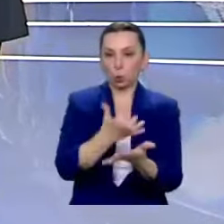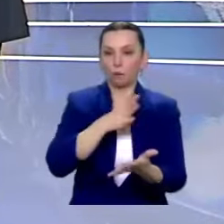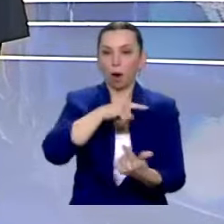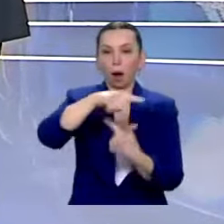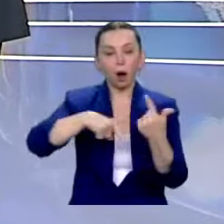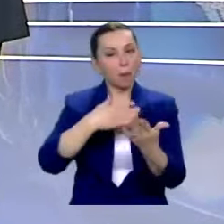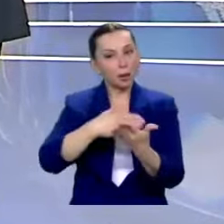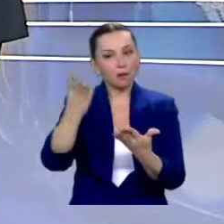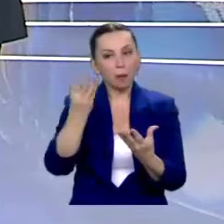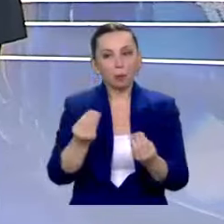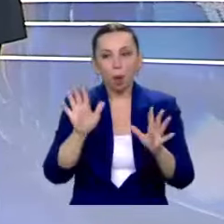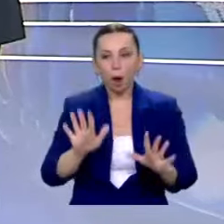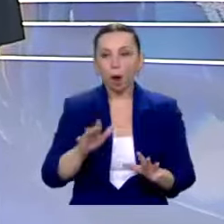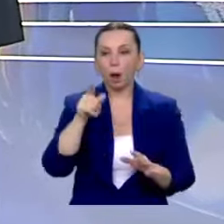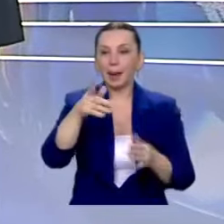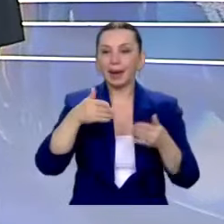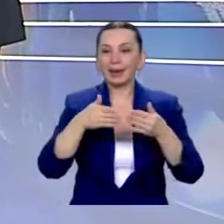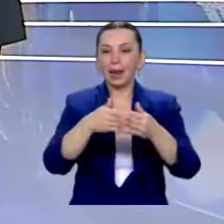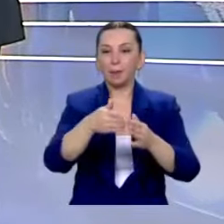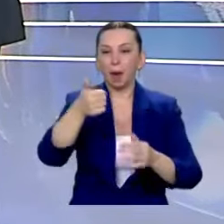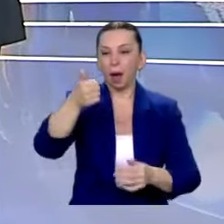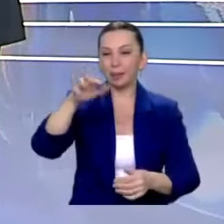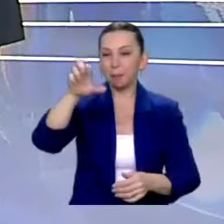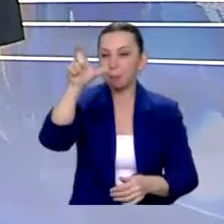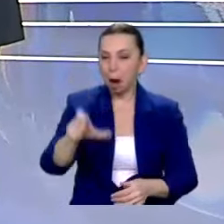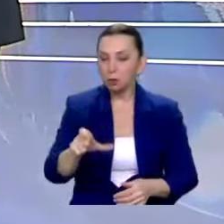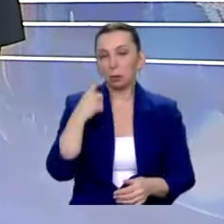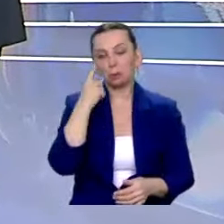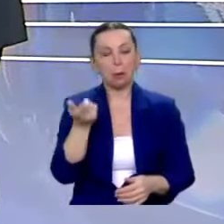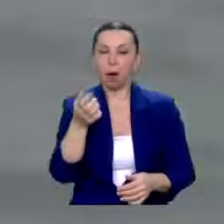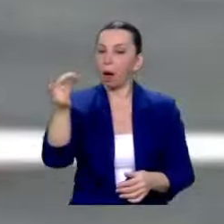Aramalar sürüyor ama gemideki 6 mürettebattan hala haber yok.